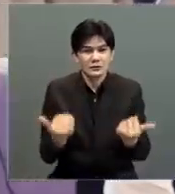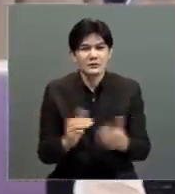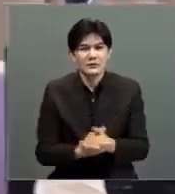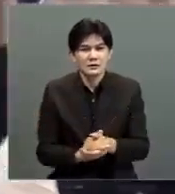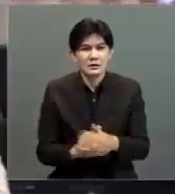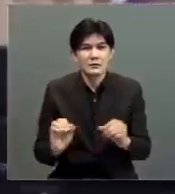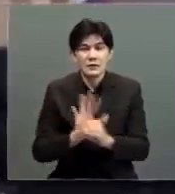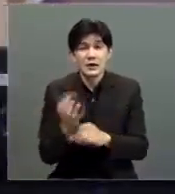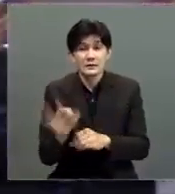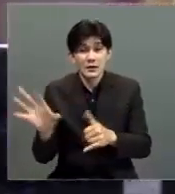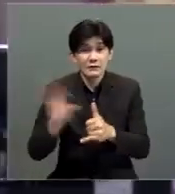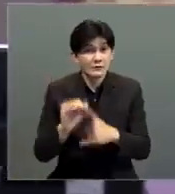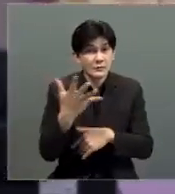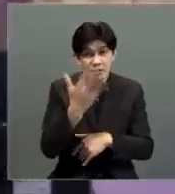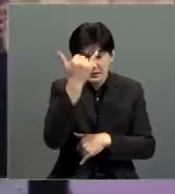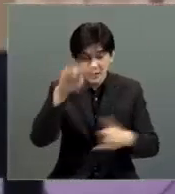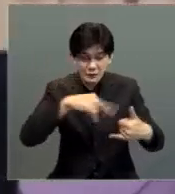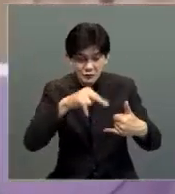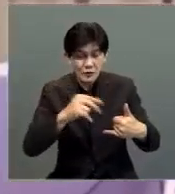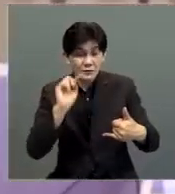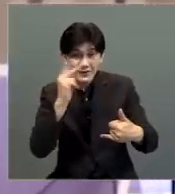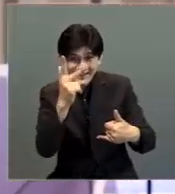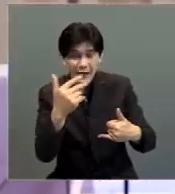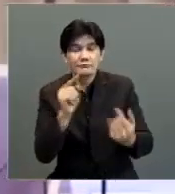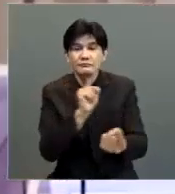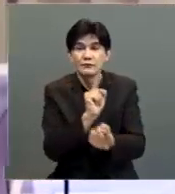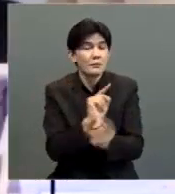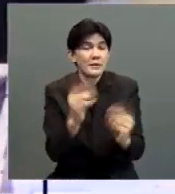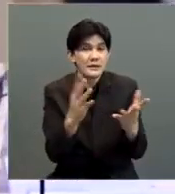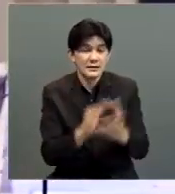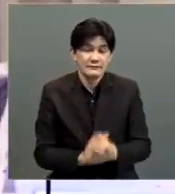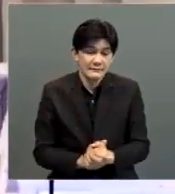วันนะครับแต่ร่วมประชุมผ่านวิดีโอคอนเฟอเรนซ์ขณะที่นายดิสทัตโหตระกิตย์รายการที่การนายกรัฐมนตรีได้ลาป่วยมาก่อนหน้านี้ก็ไม่แต่ไม่ได้เชื้อโคอีก19นะครับเพราะผ่านการตรวจมาแล้ว 3ครั้งก็ไม่พบเชื้อแต่งได้ทั้งนี้ในการประชุมกันจะเป็นการทบทวนมาตรการต่างๆแล้วก็เปรียบเทียบกับสถานการณ์กาล